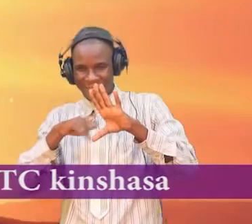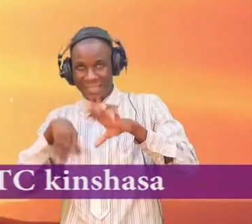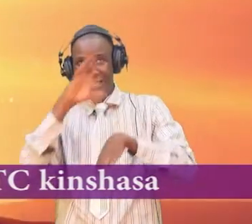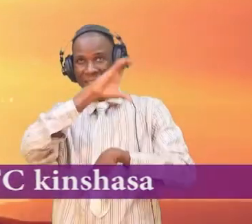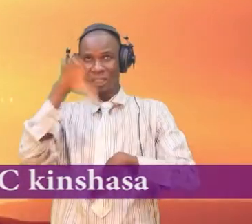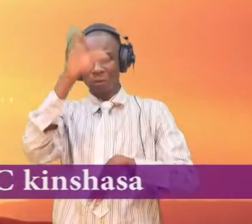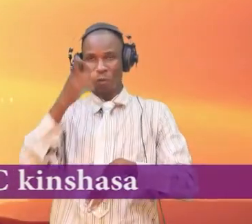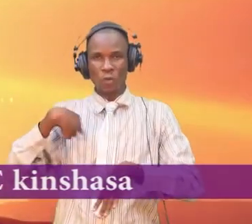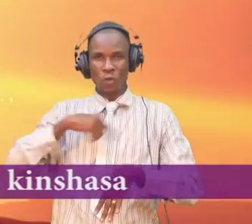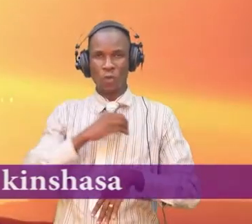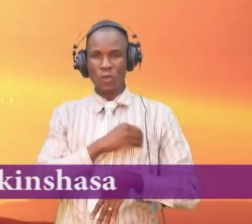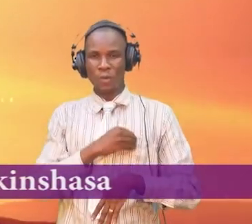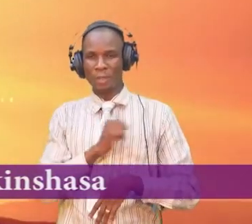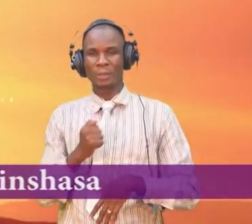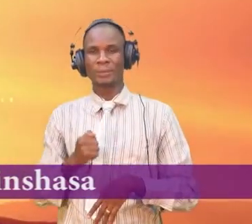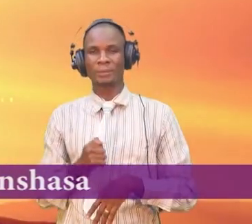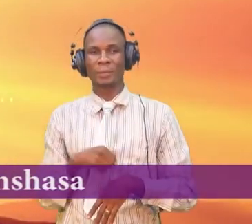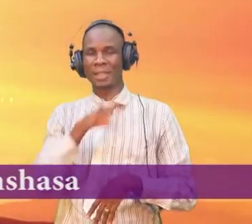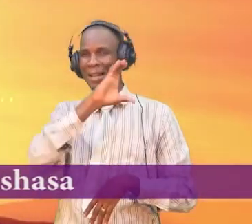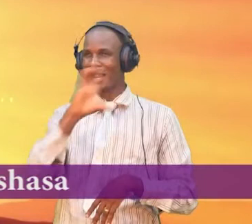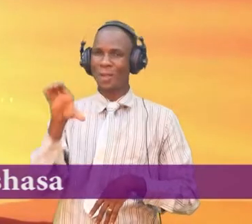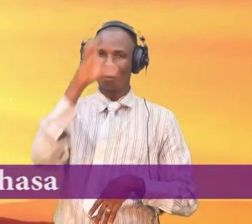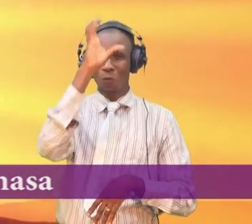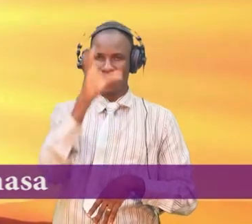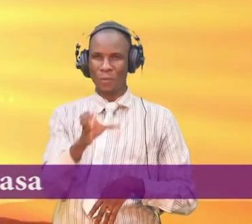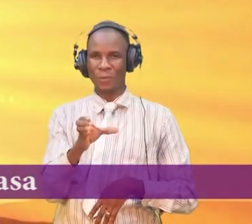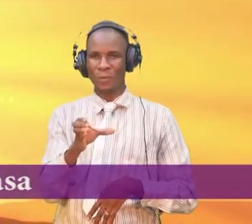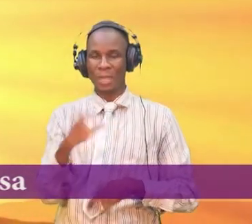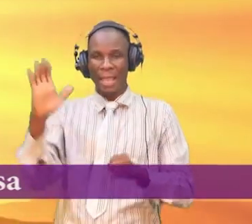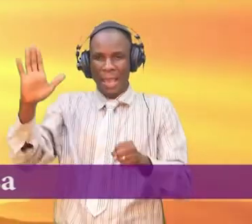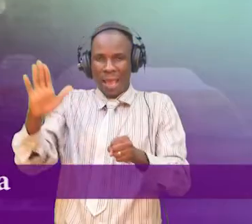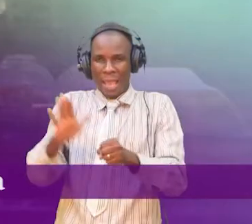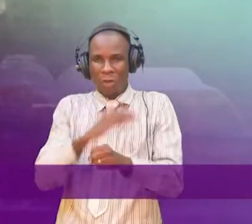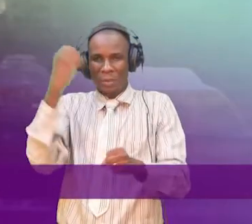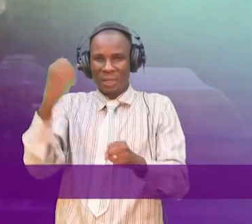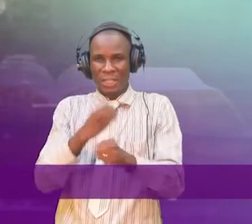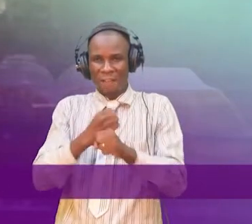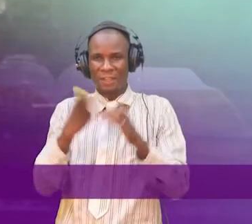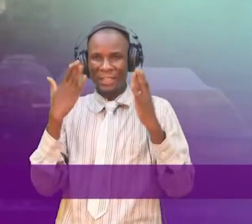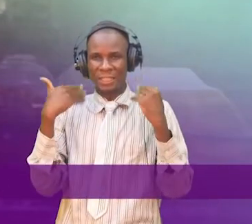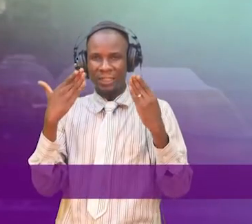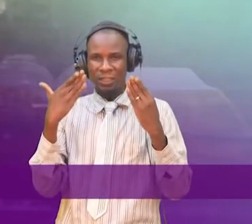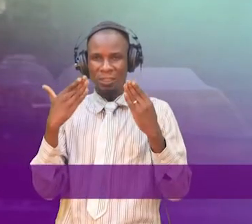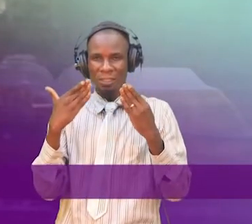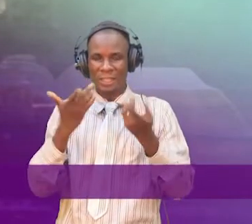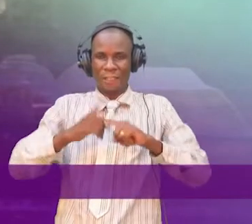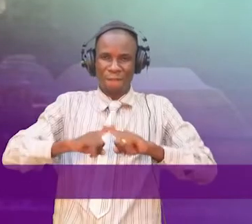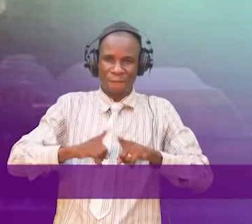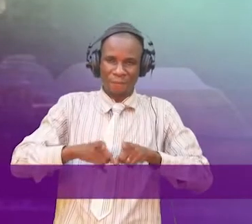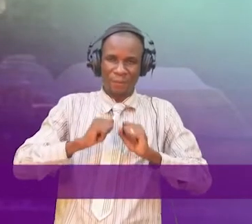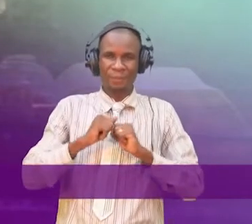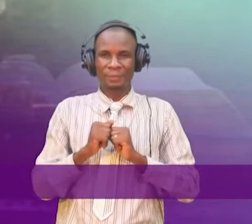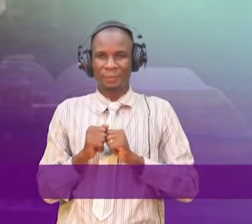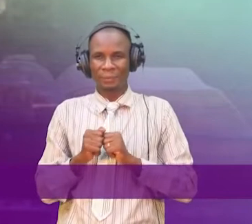Totala elongo oyo liloba na Nzambe ezali koloba na biso. Pona nini penza liwana Yesu Kristo nekulusu ezana ntina mingi.